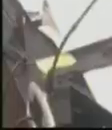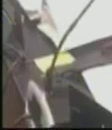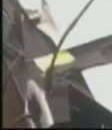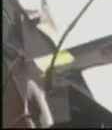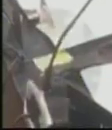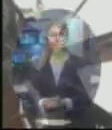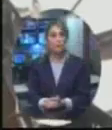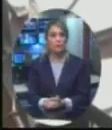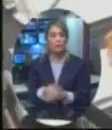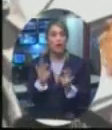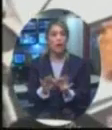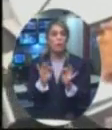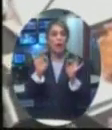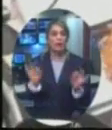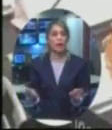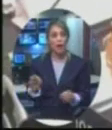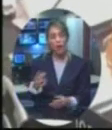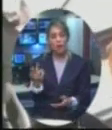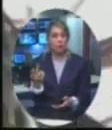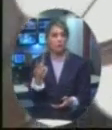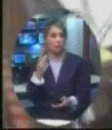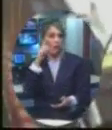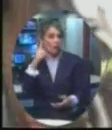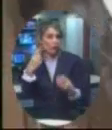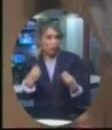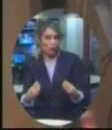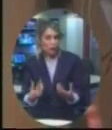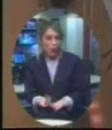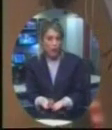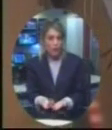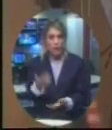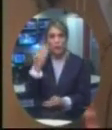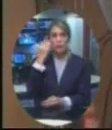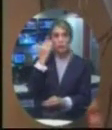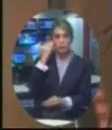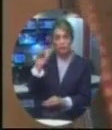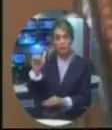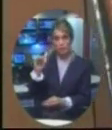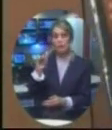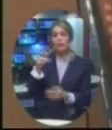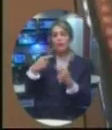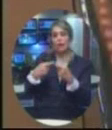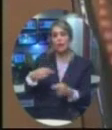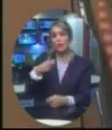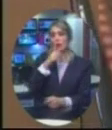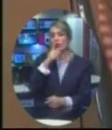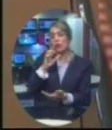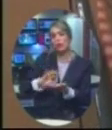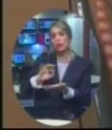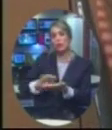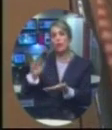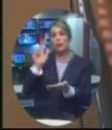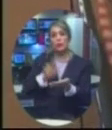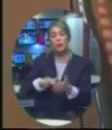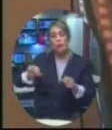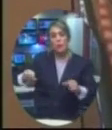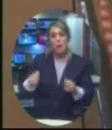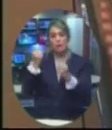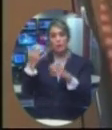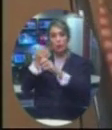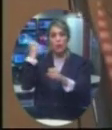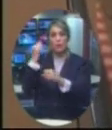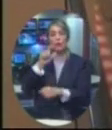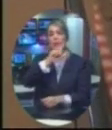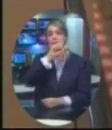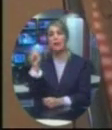בהתחלה זה עוד היה נראה טוב. בהודעה שנשלחה על ידי חברי הכנסת ביום ראשון נכתב כי בזכות מאמצים דיפלומטיים, איגוד הפרלמנטים לא